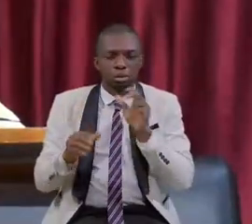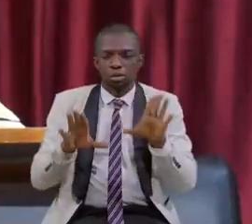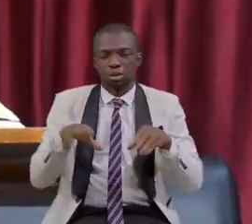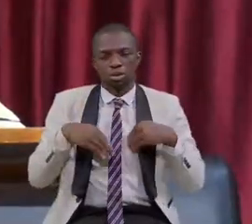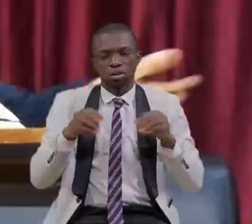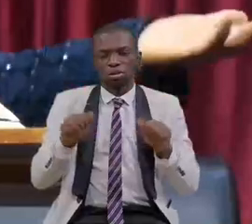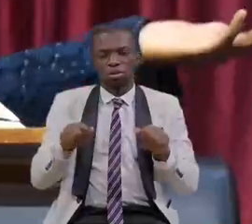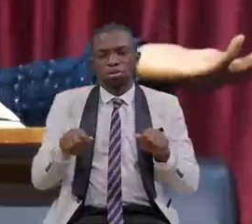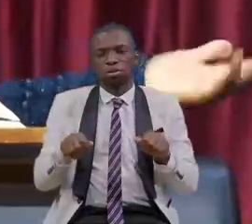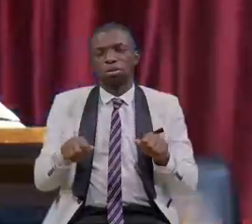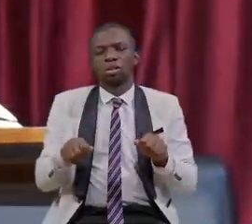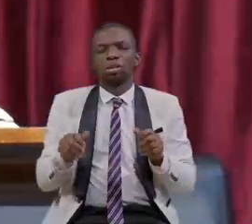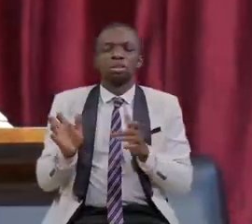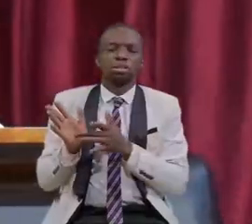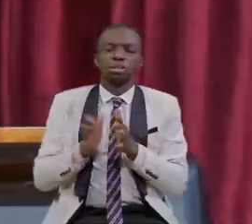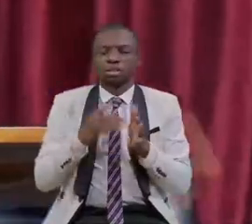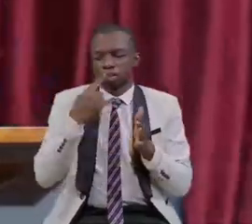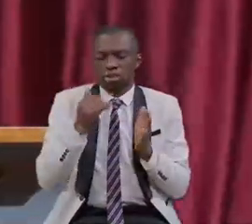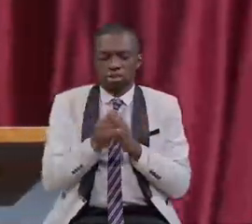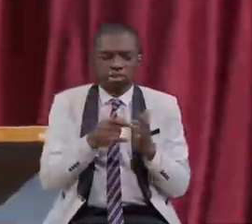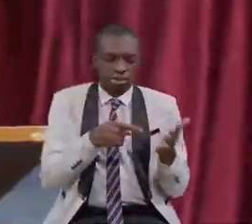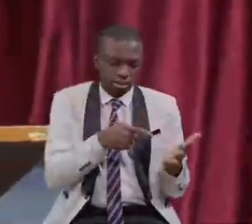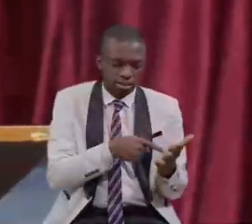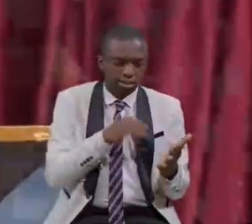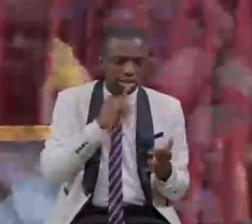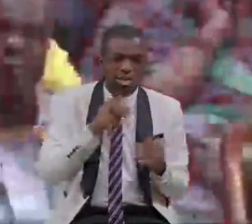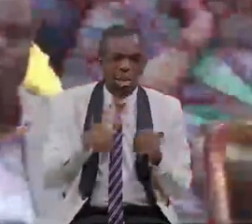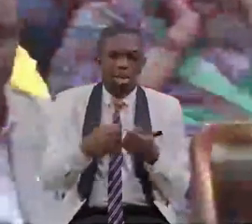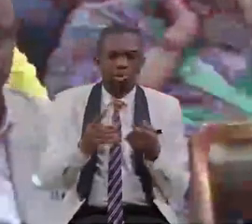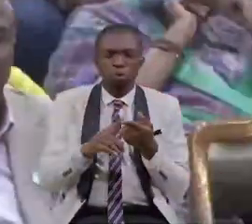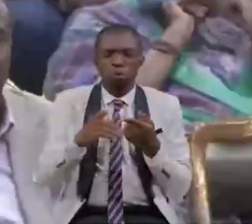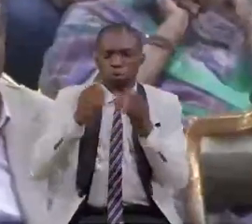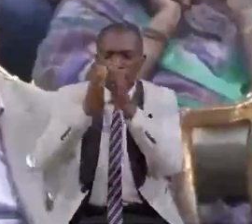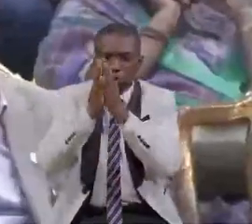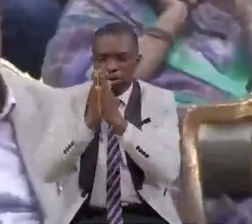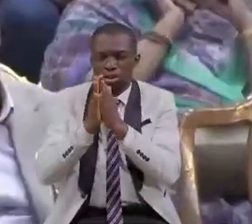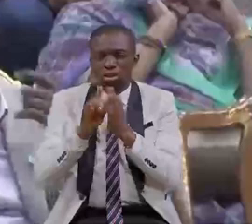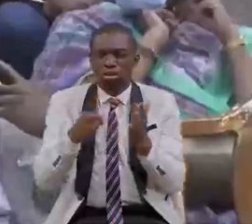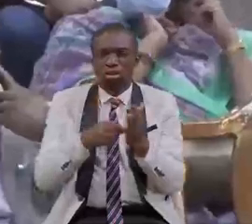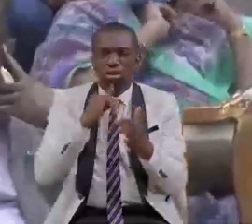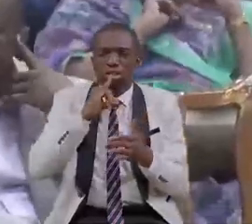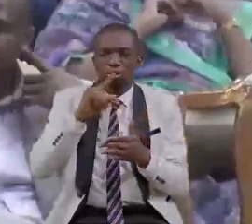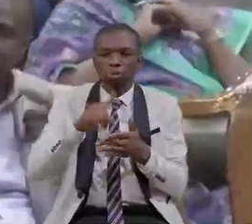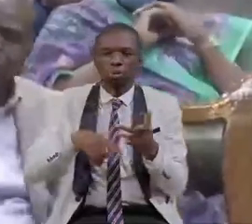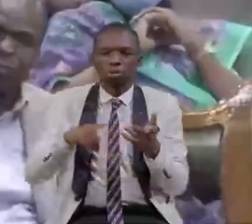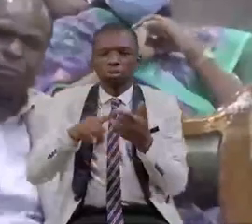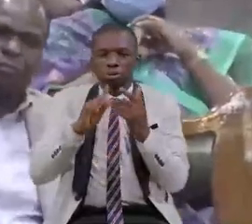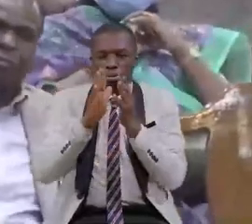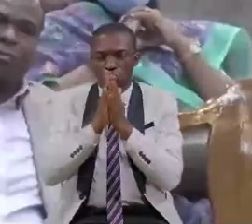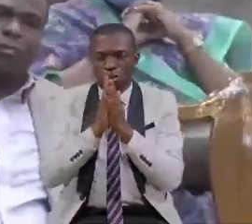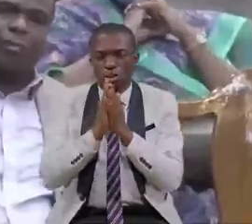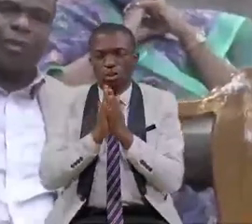comment il faut prier. Voici ce qui doit être adressé dans la prière.